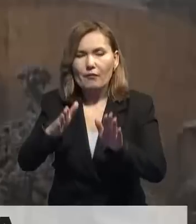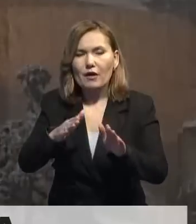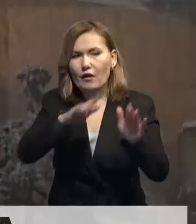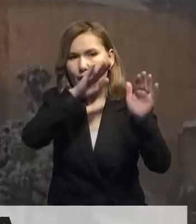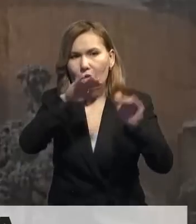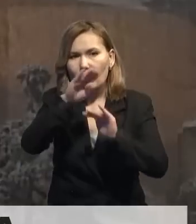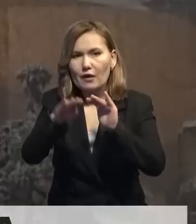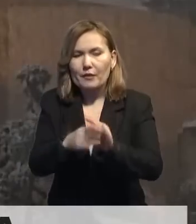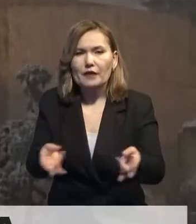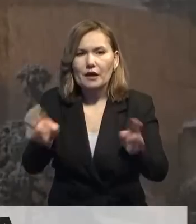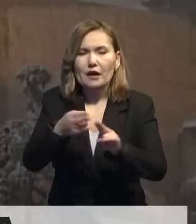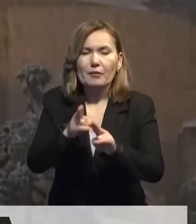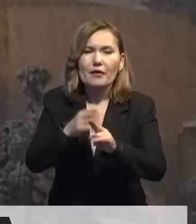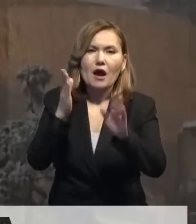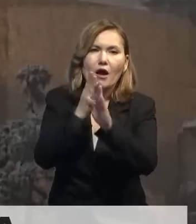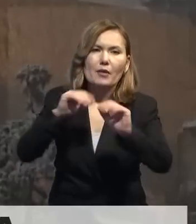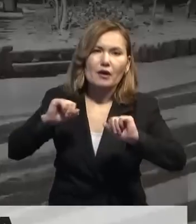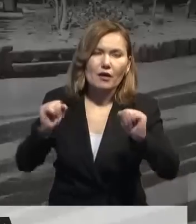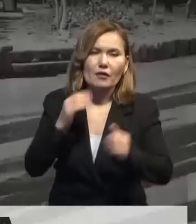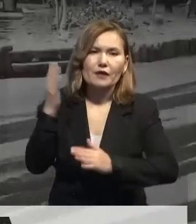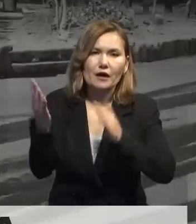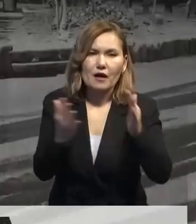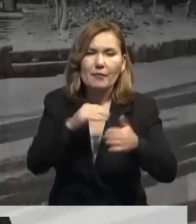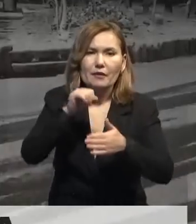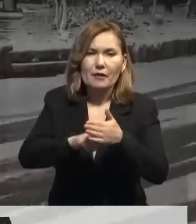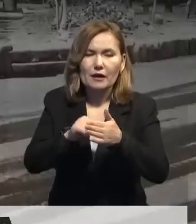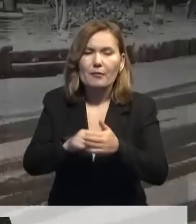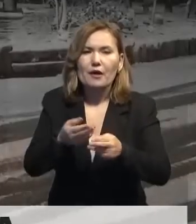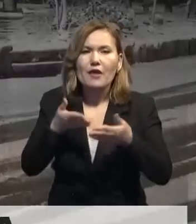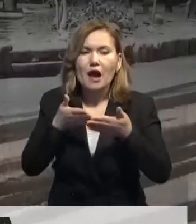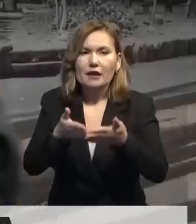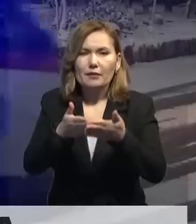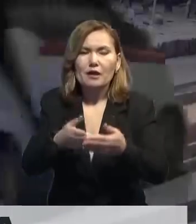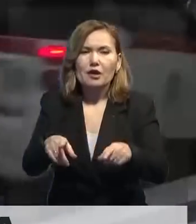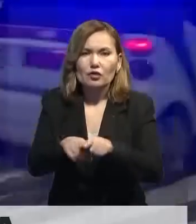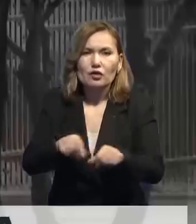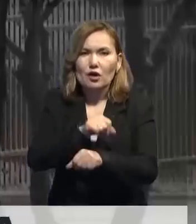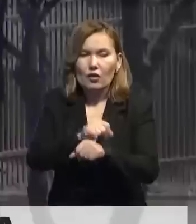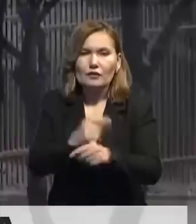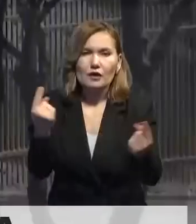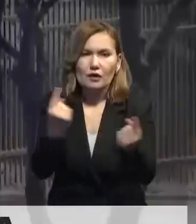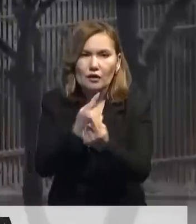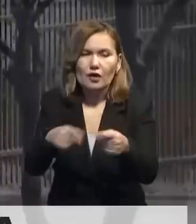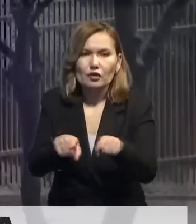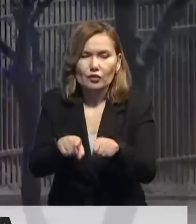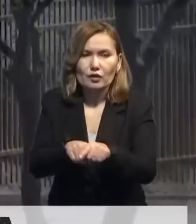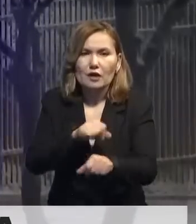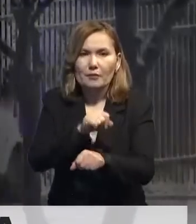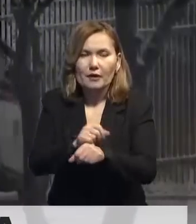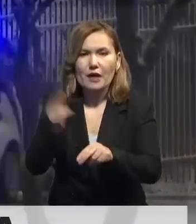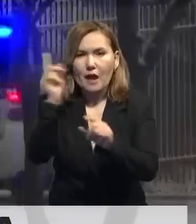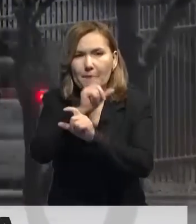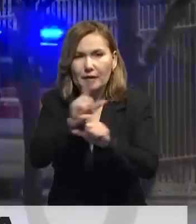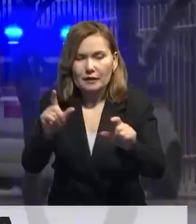басты. Қолайсыз ауа райына байланысты Афинаға қатынайтын кемелер тоқтап, көліктер қаңтарылды. Сондай-ақ мектептер мен сот